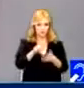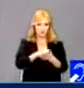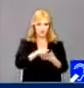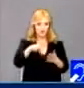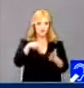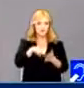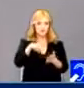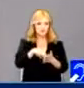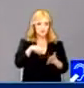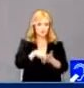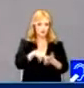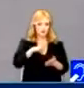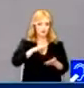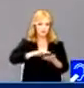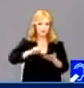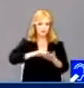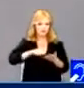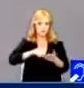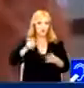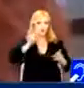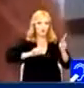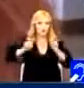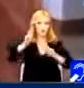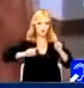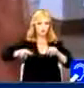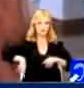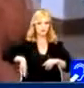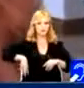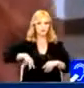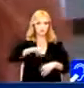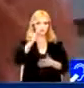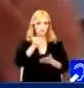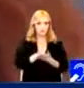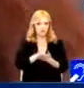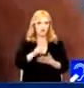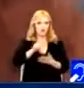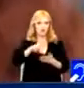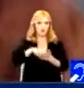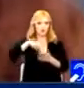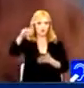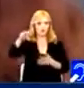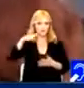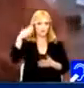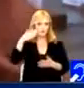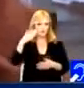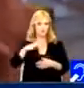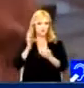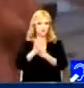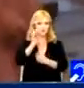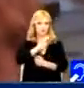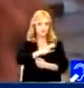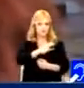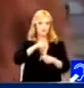scrisoare adresată de către Consiliul Directorilor General, prin care Guvernului României se solicită trimiterea unui regiment